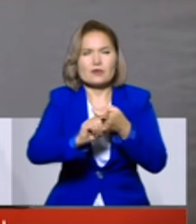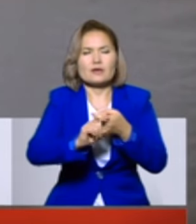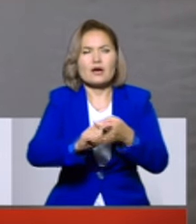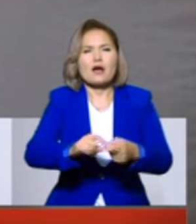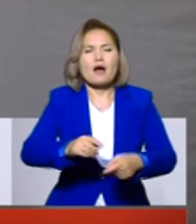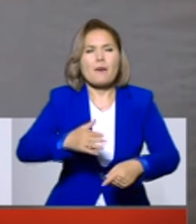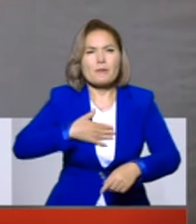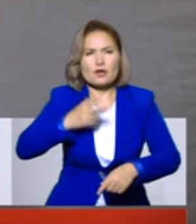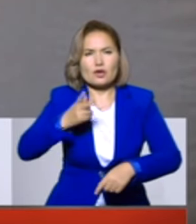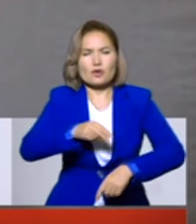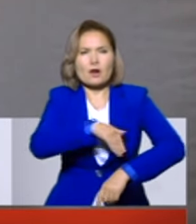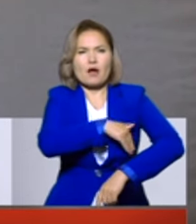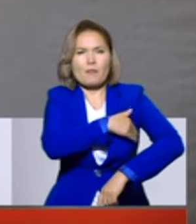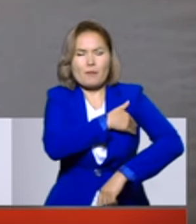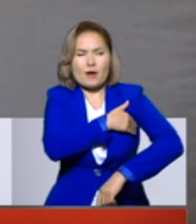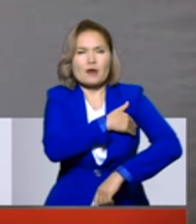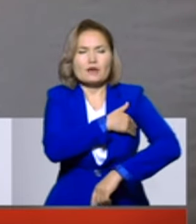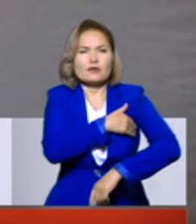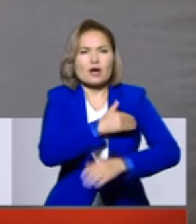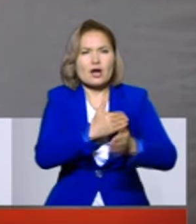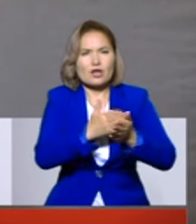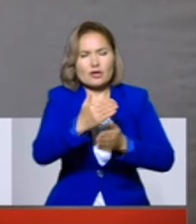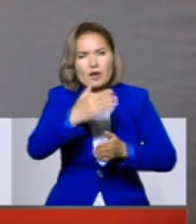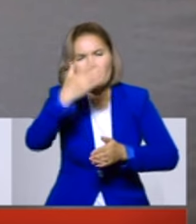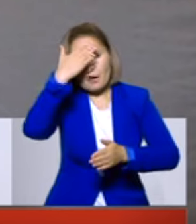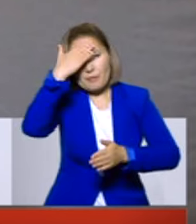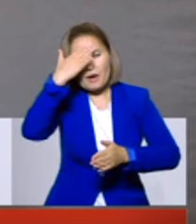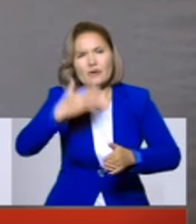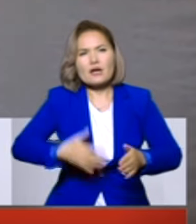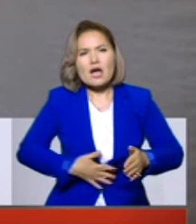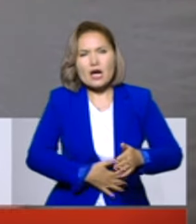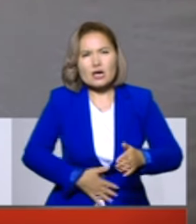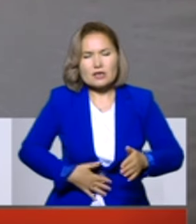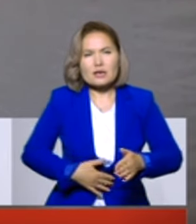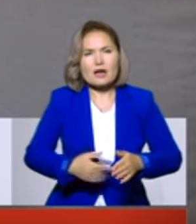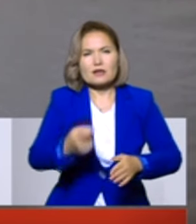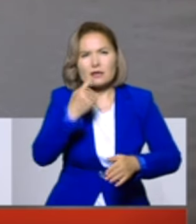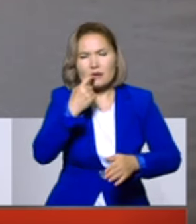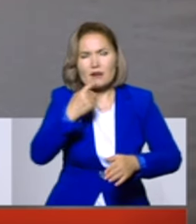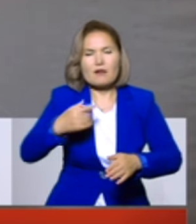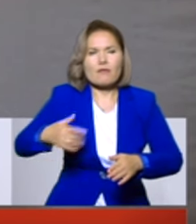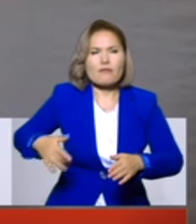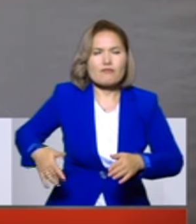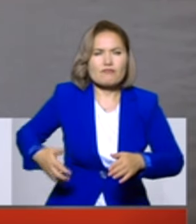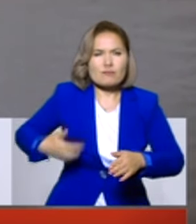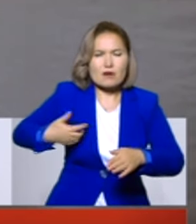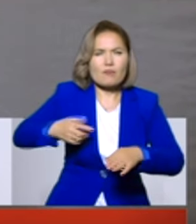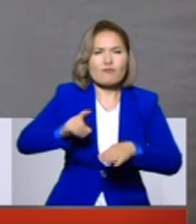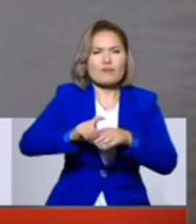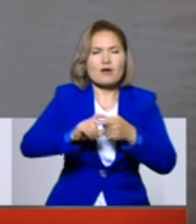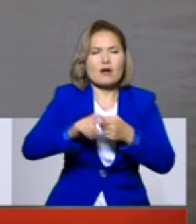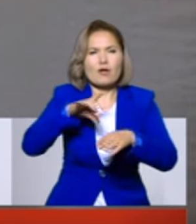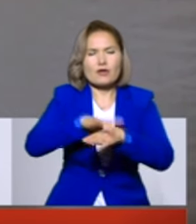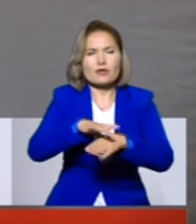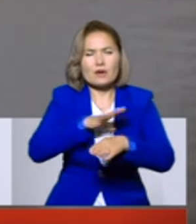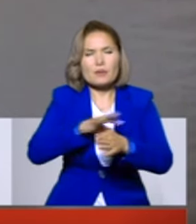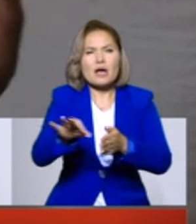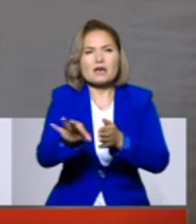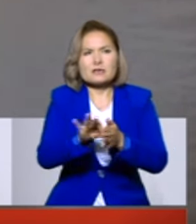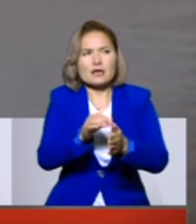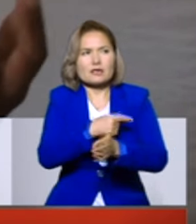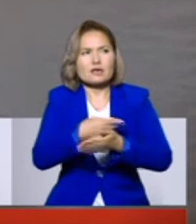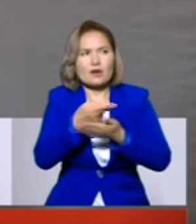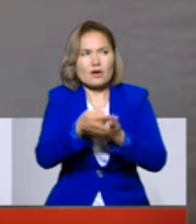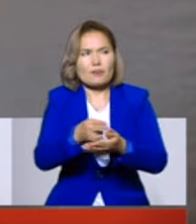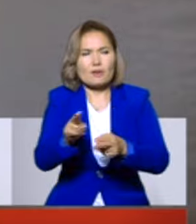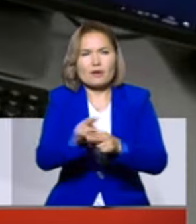Қызымның дене қызуы көтеріліп, денесіне жара шықты. Қолы, іші, тіпті тілі бөртіп кеткен. Дәрігерлер өміріне қауіп төнді деп айтқан соң бірден